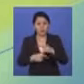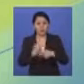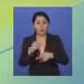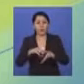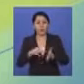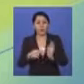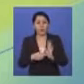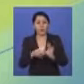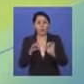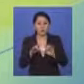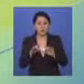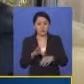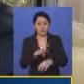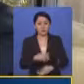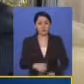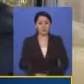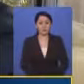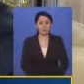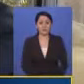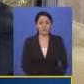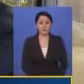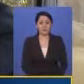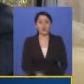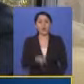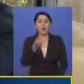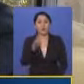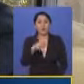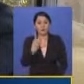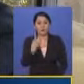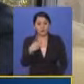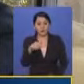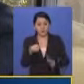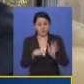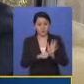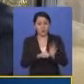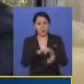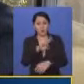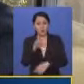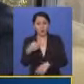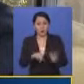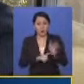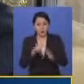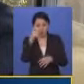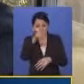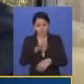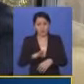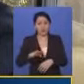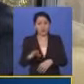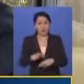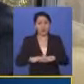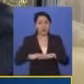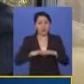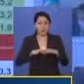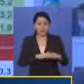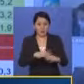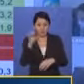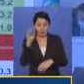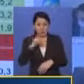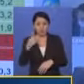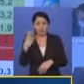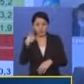жылға жоспарлар сақталды. 226 миллиард тенге. Бұл жыл басынан облысқа тартылған инвестиция көлемі.